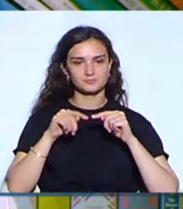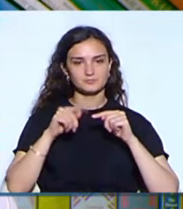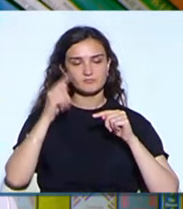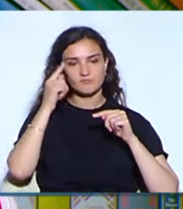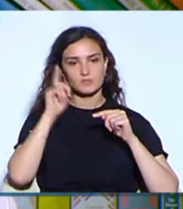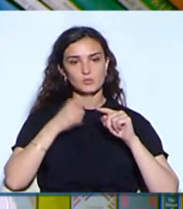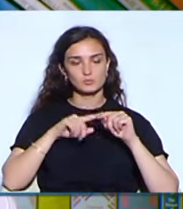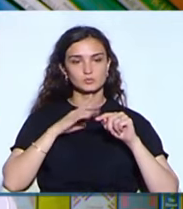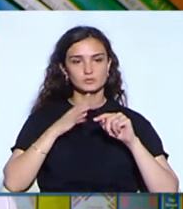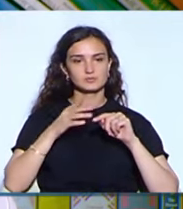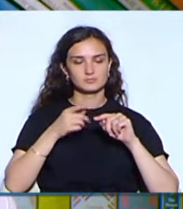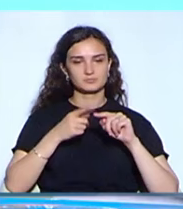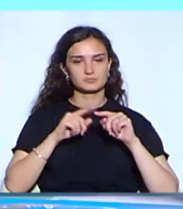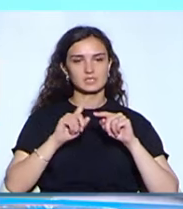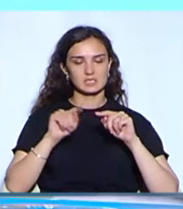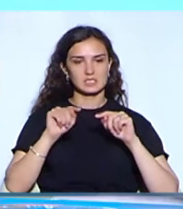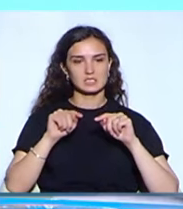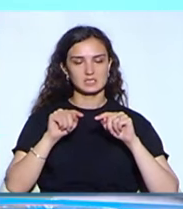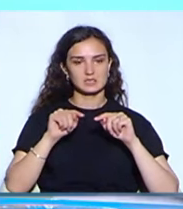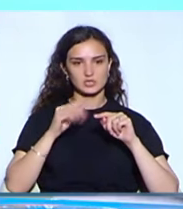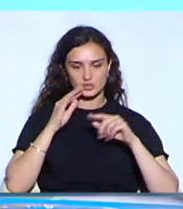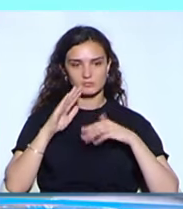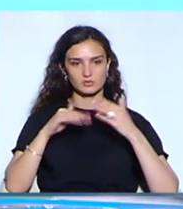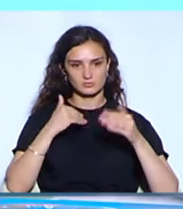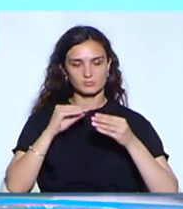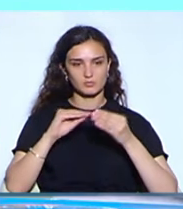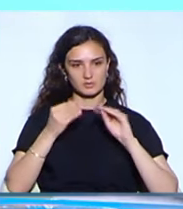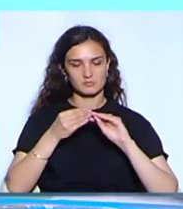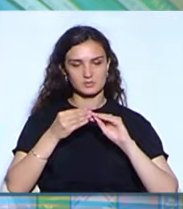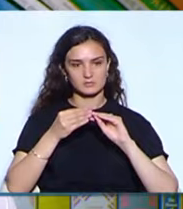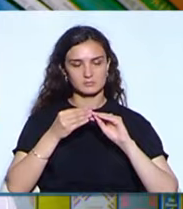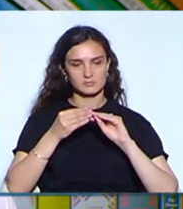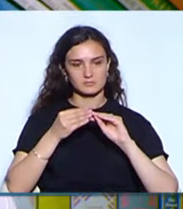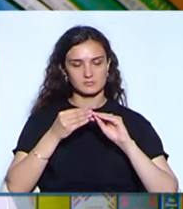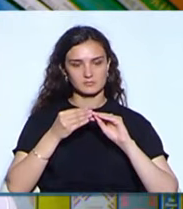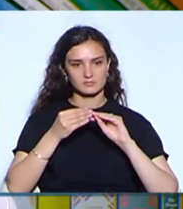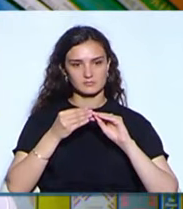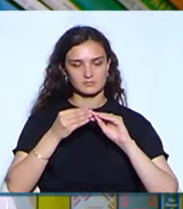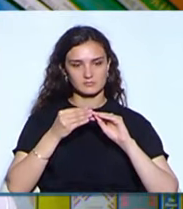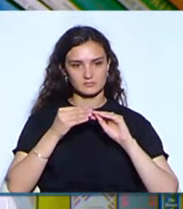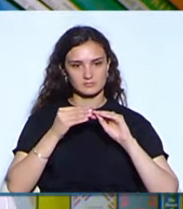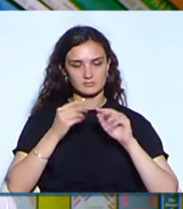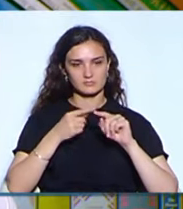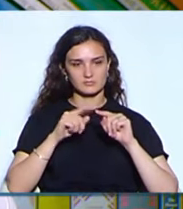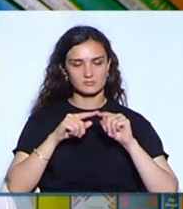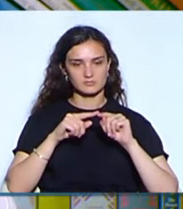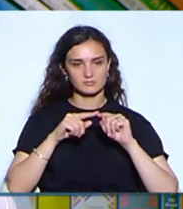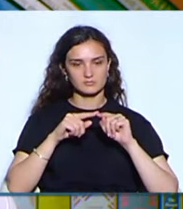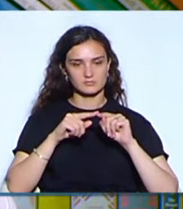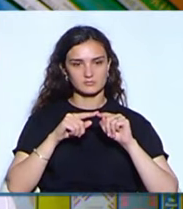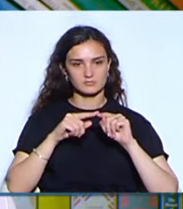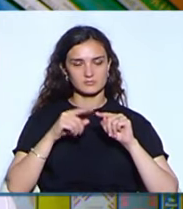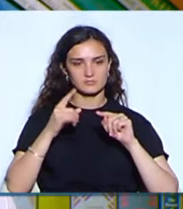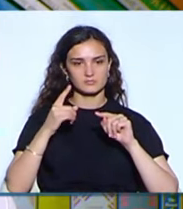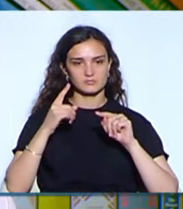გვეფიქრა, რომ იყო წინაპირობა რაღაცნაირად შემდგომში პრობლემის გამოვლინების და აი infant mental ჰელსი არს